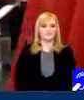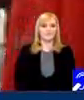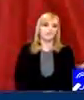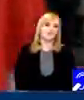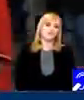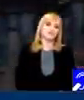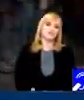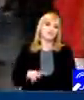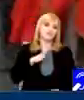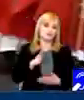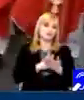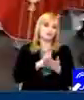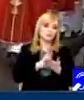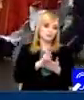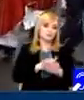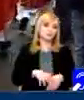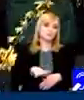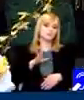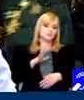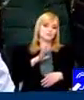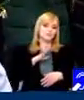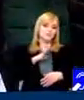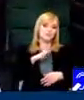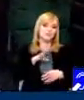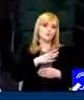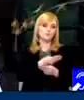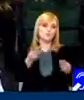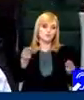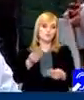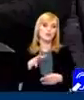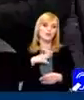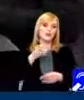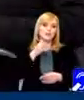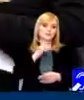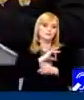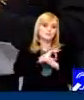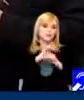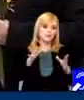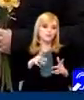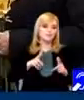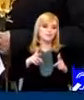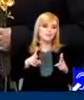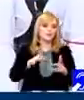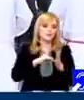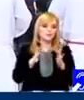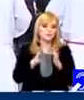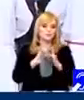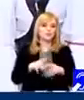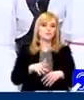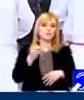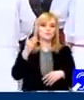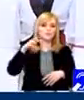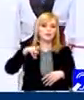Procesiunea a debutat cu o slujbă de binecuvântare a ramurilor de sălcii și florilor aduse de participanți pentru a celebra intrarea lui Iisus în Ierusalim. Din